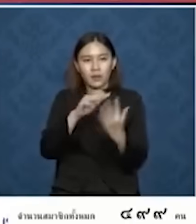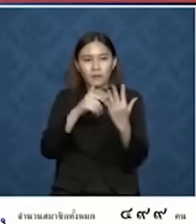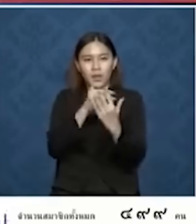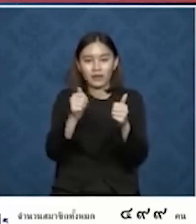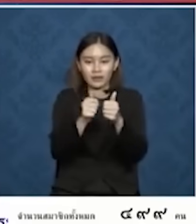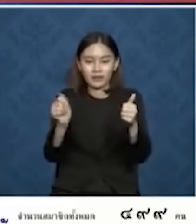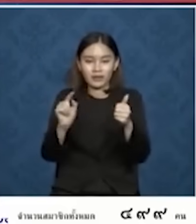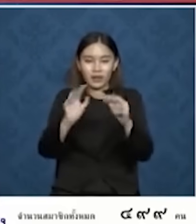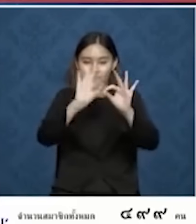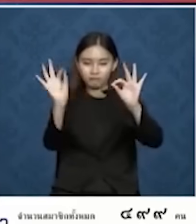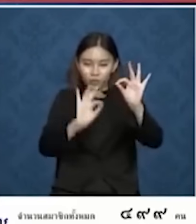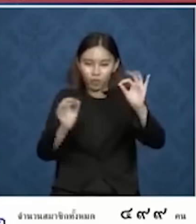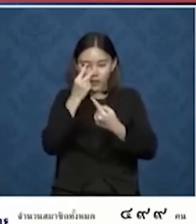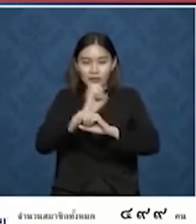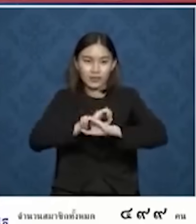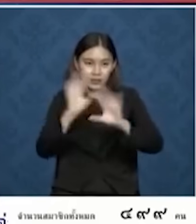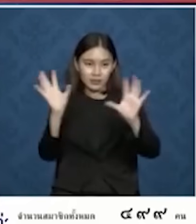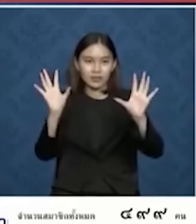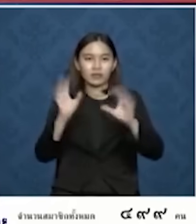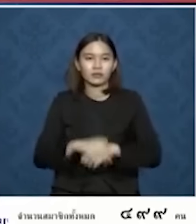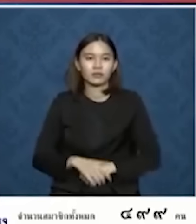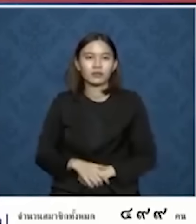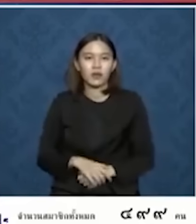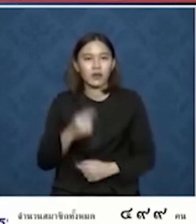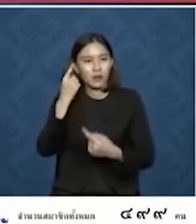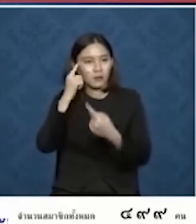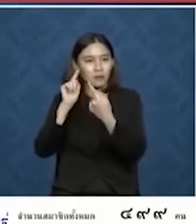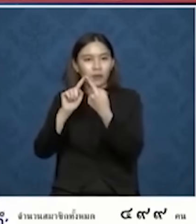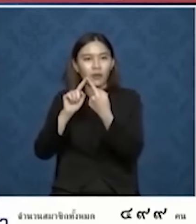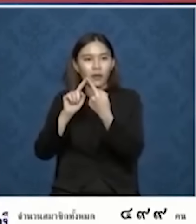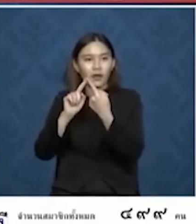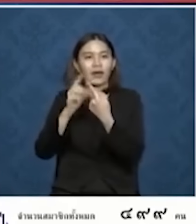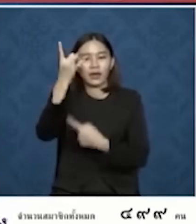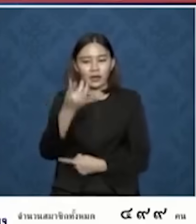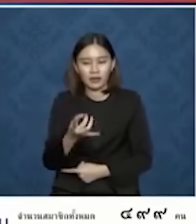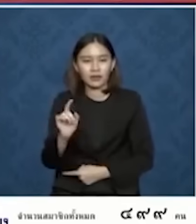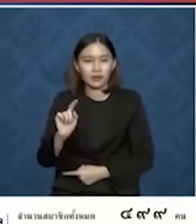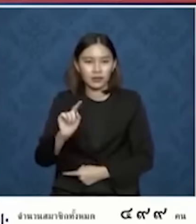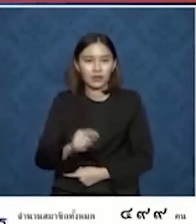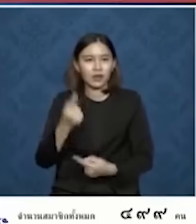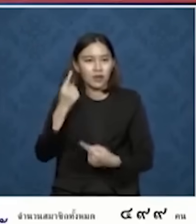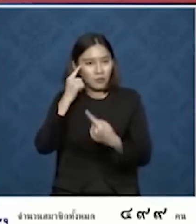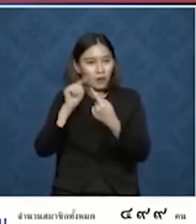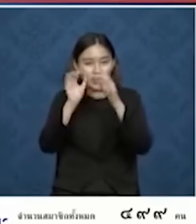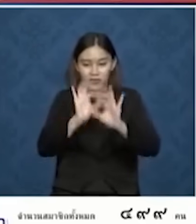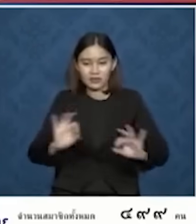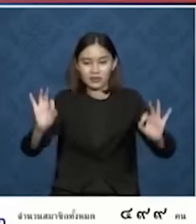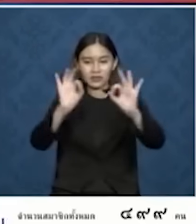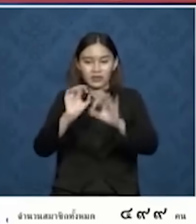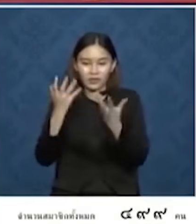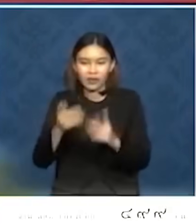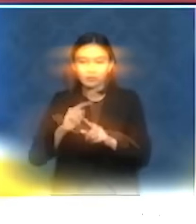ใช้งบประมาณเพื่อแก้ปัญหากว่า 5.4 แสนล้านโดยในงบประมาณ 2,567 พบการเสนอของงบรว